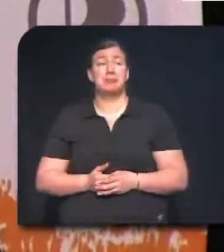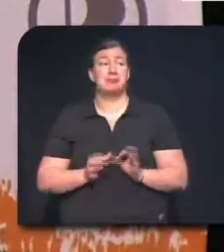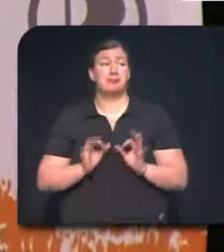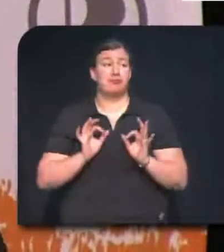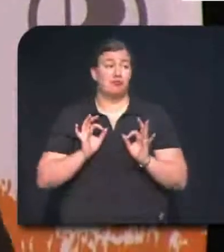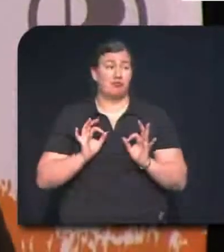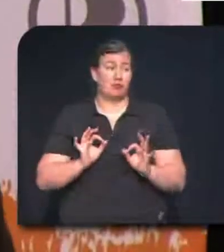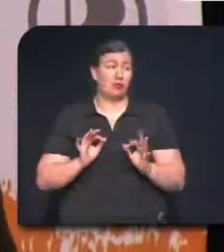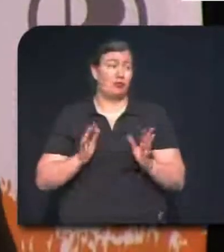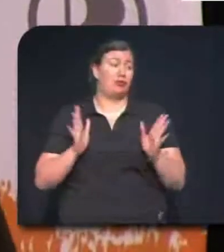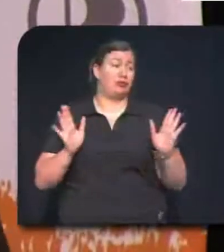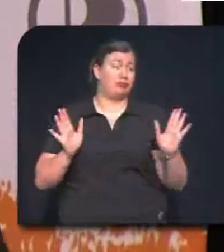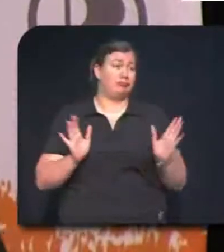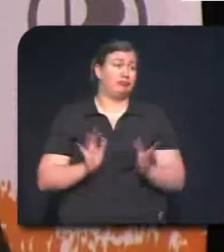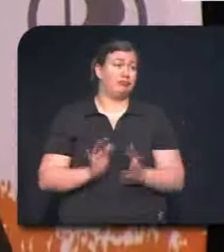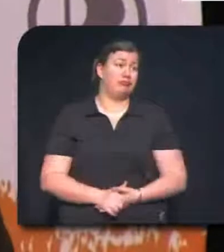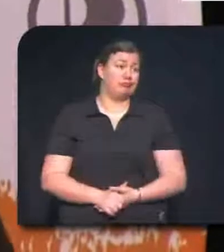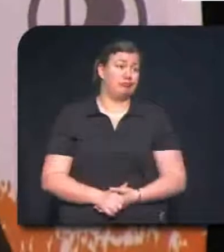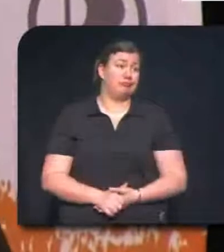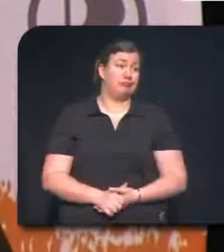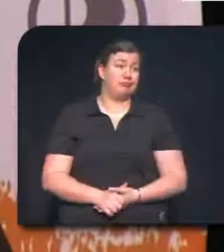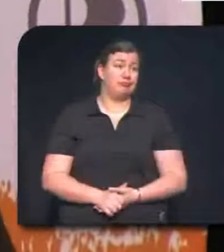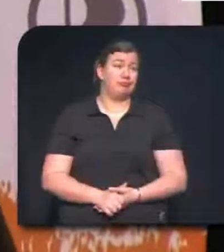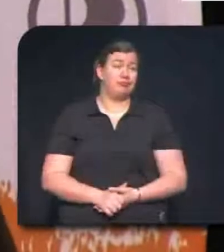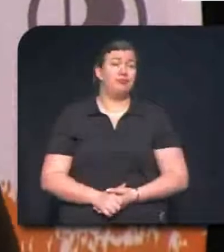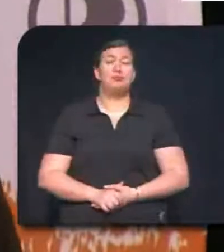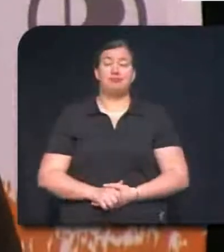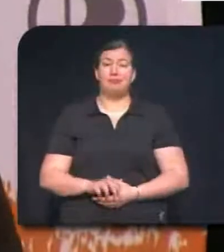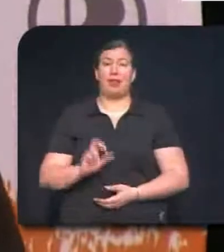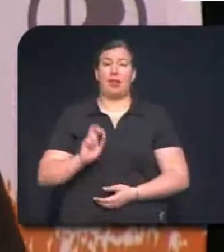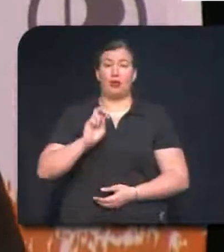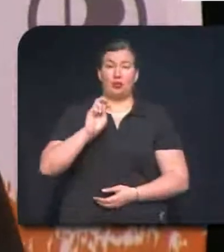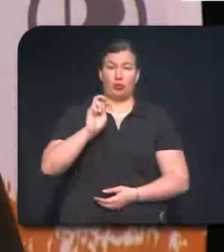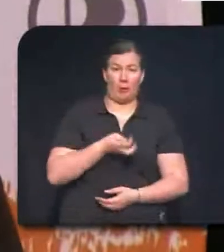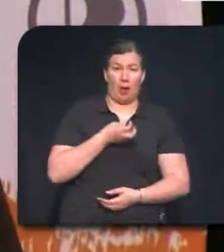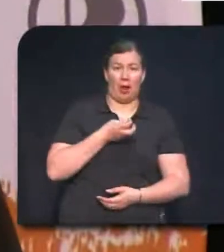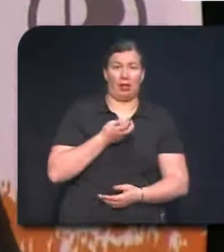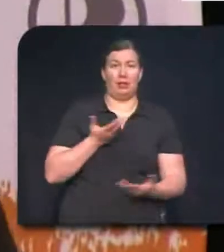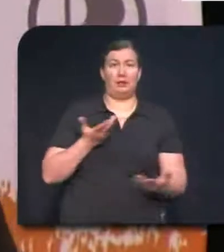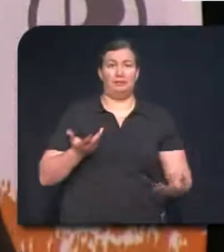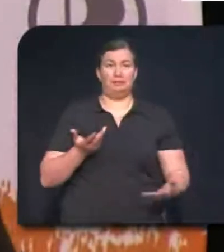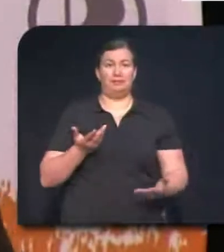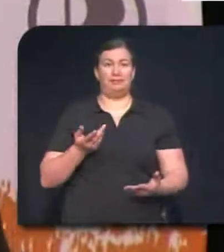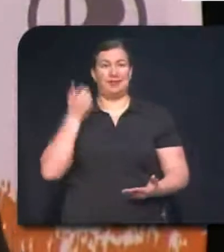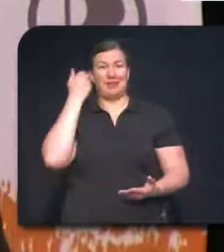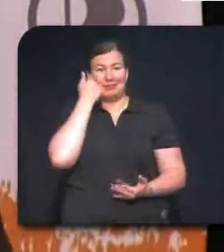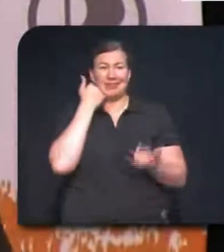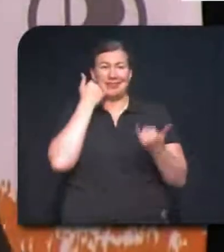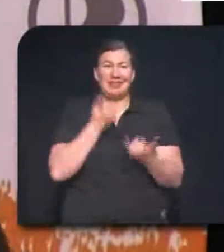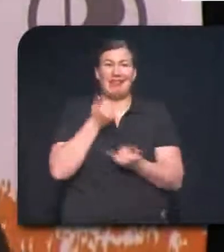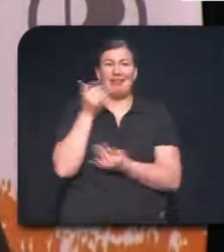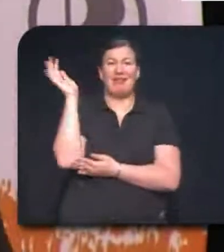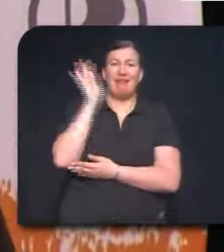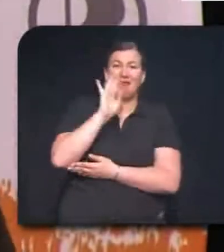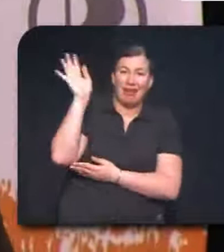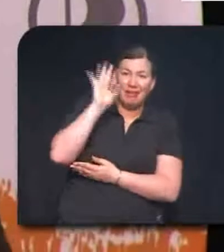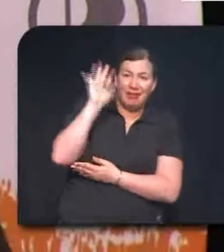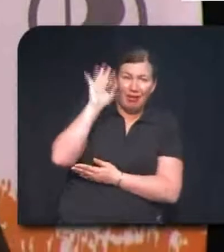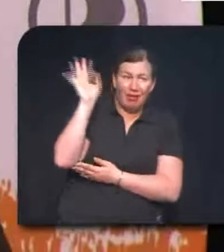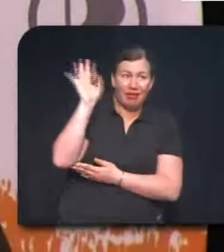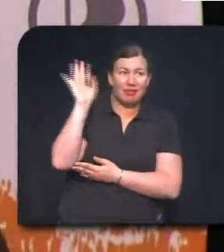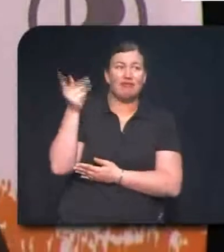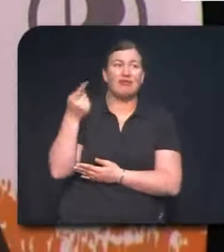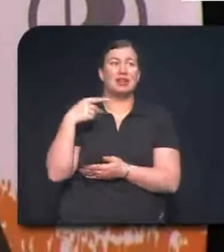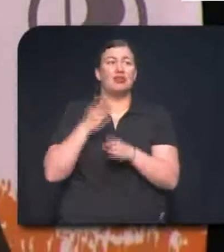gut noch mal winken wenn noch irgendwo Stimmabgaben